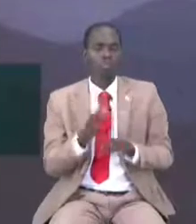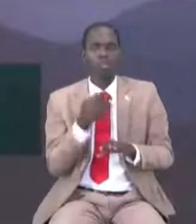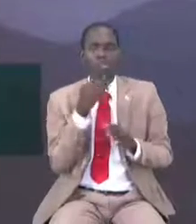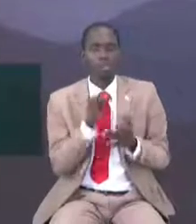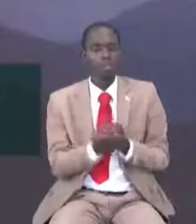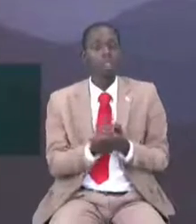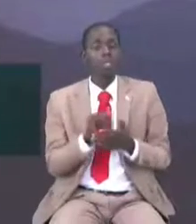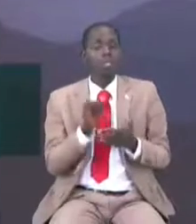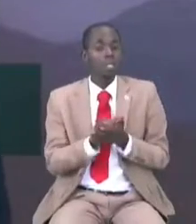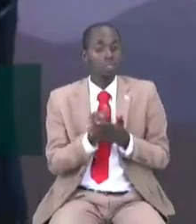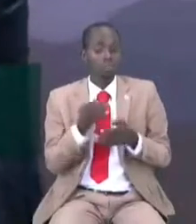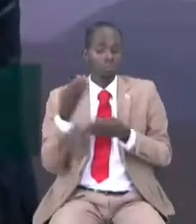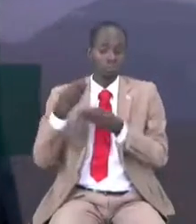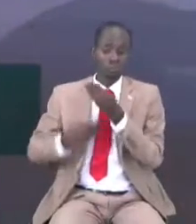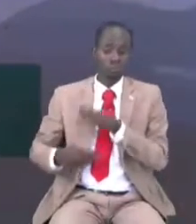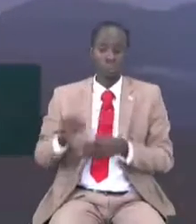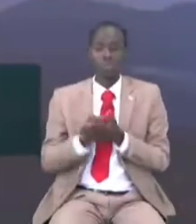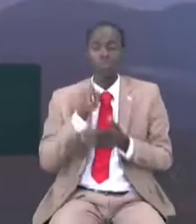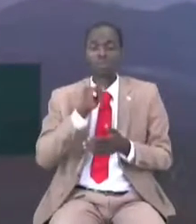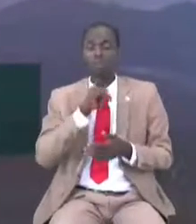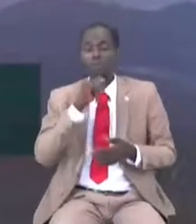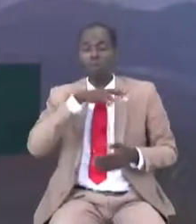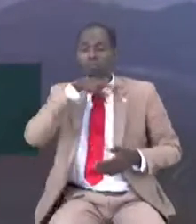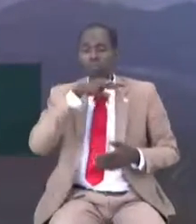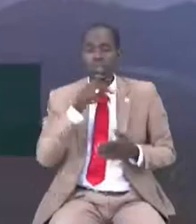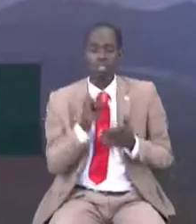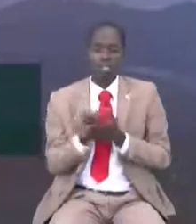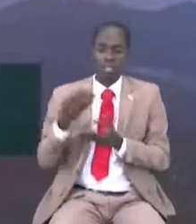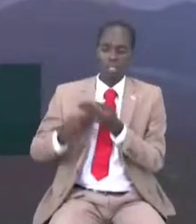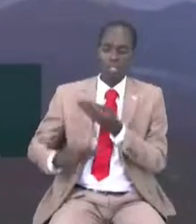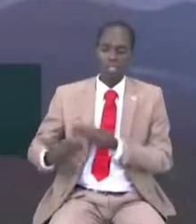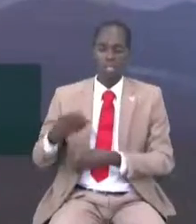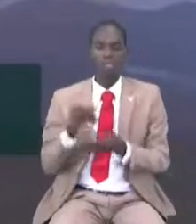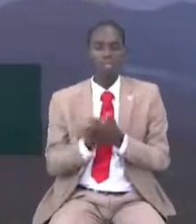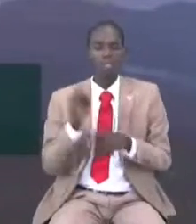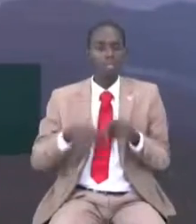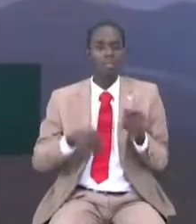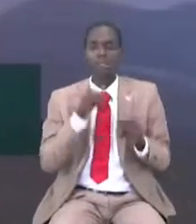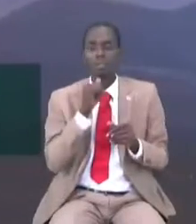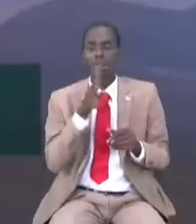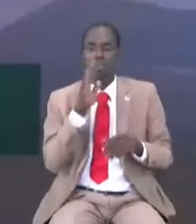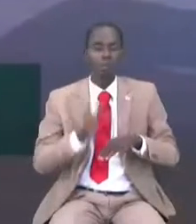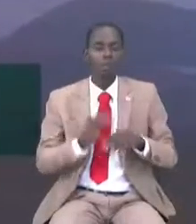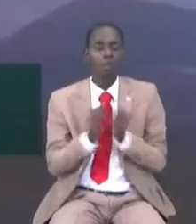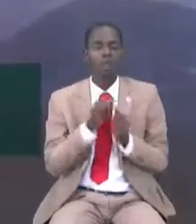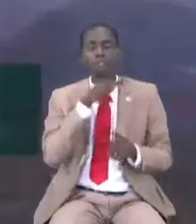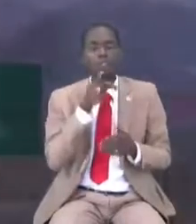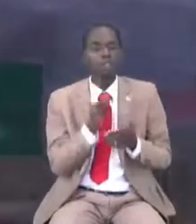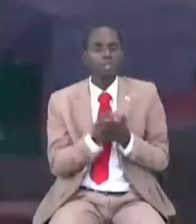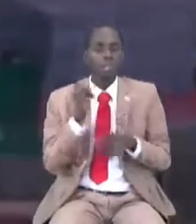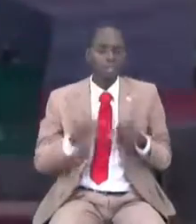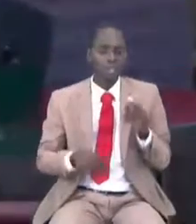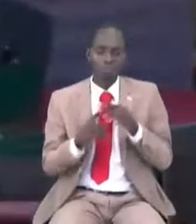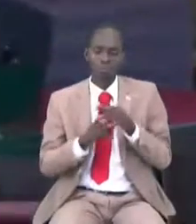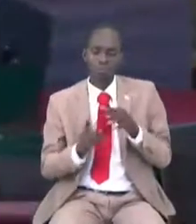corrompre, ni souiller, ni flétrir. Cet héritage est réservé dans les cieux pour toi. Et